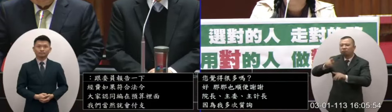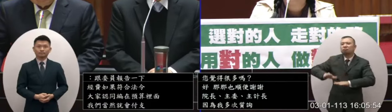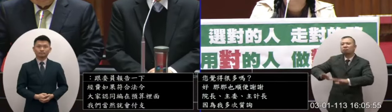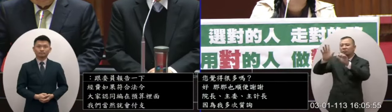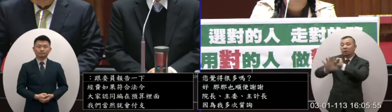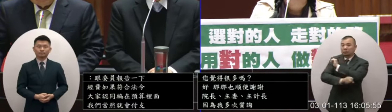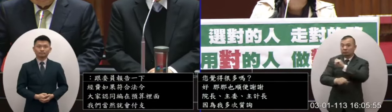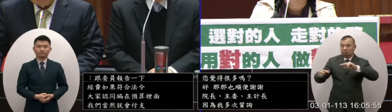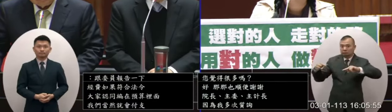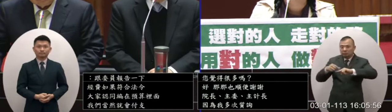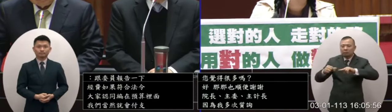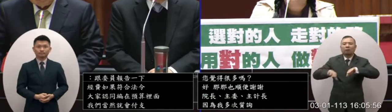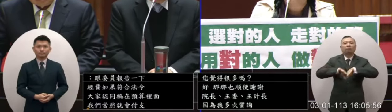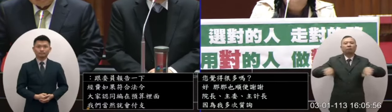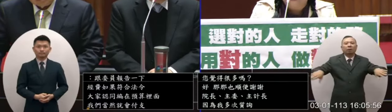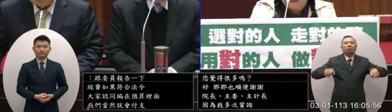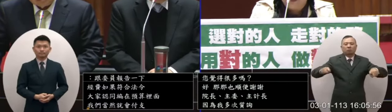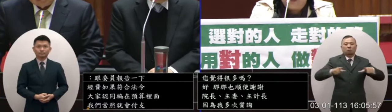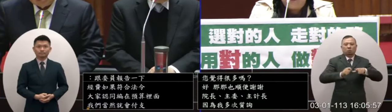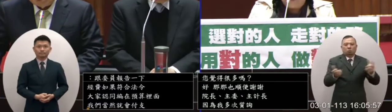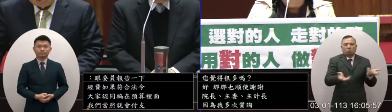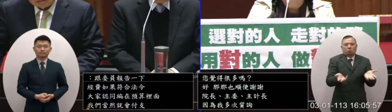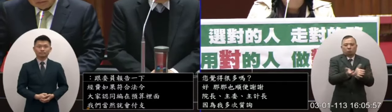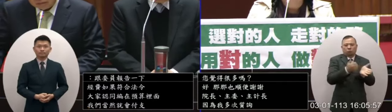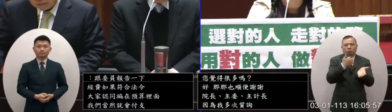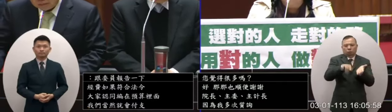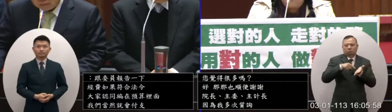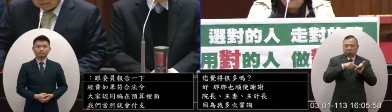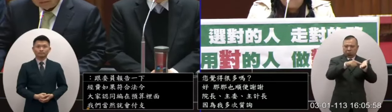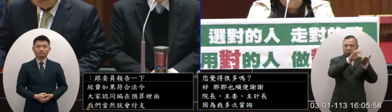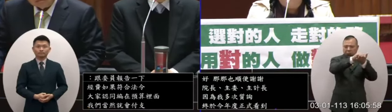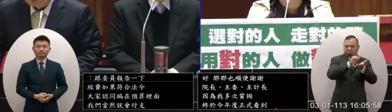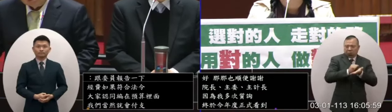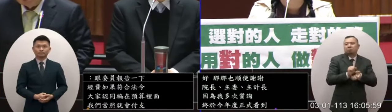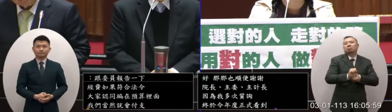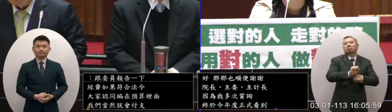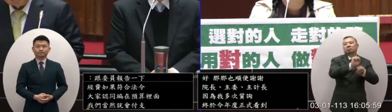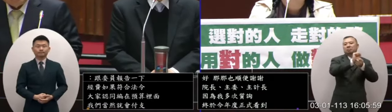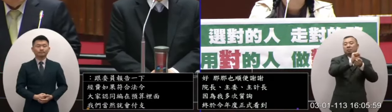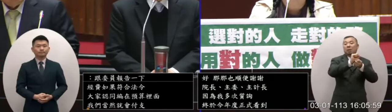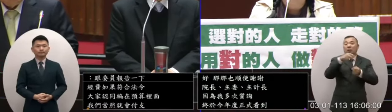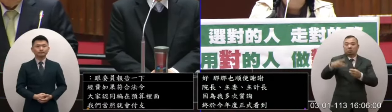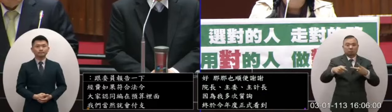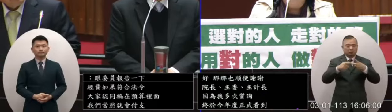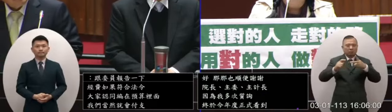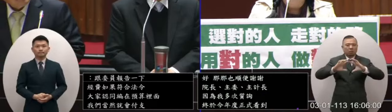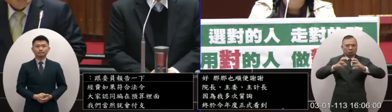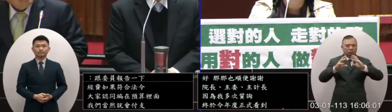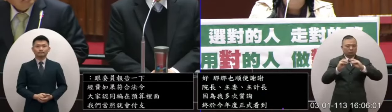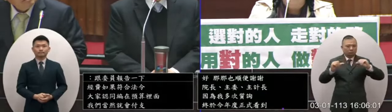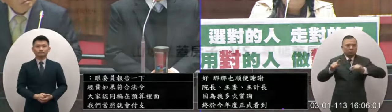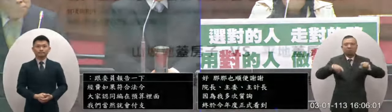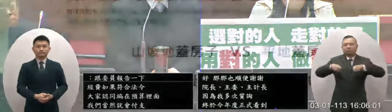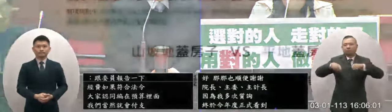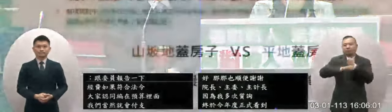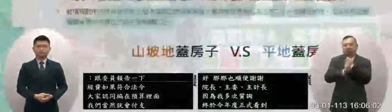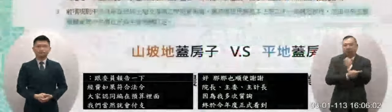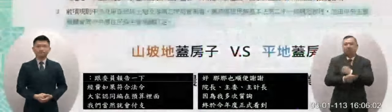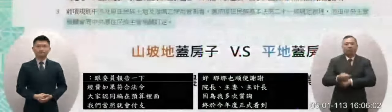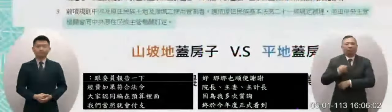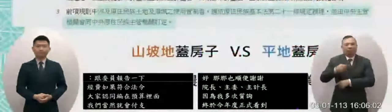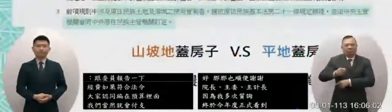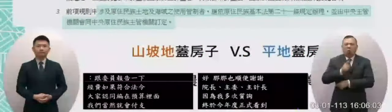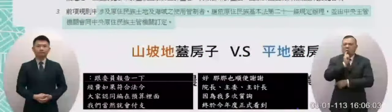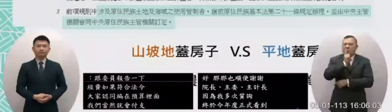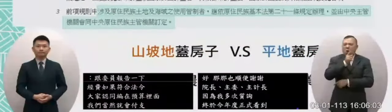会的公务预算哈。在这边谢谢大家哈。那另外我也要提到，就是国土计划法，其实我们喊了几十